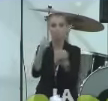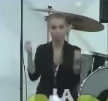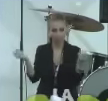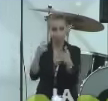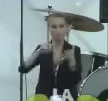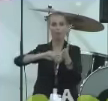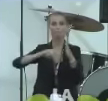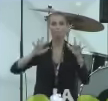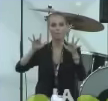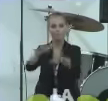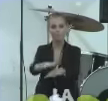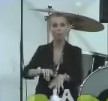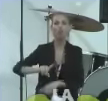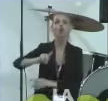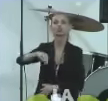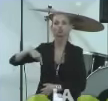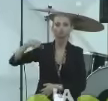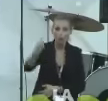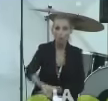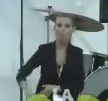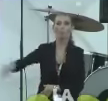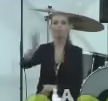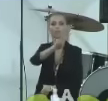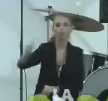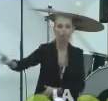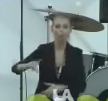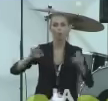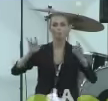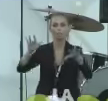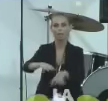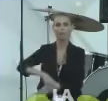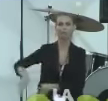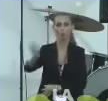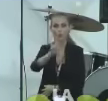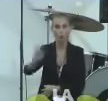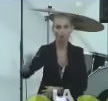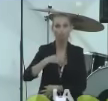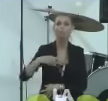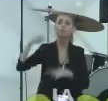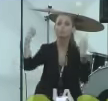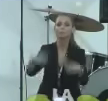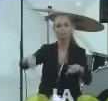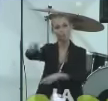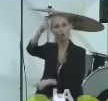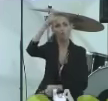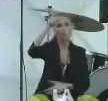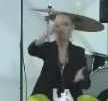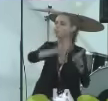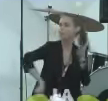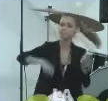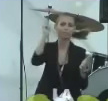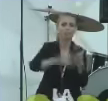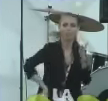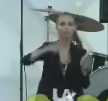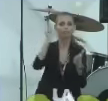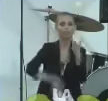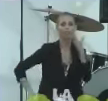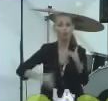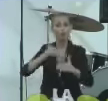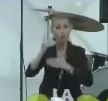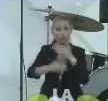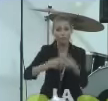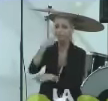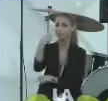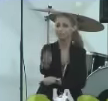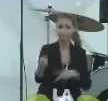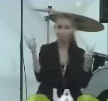17 miliardi e 8, e dopo 21 miliardi e 4. Questo è il governo delle tasse, tasse, tasse. Non può andare a dire che